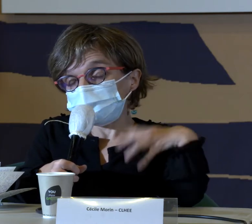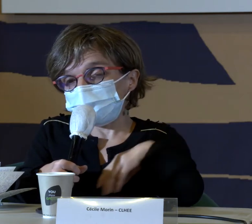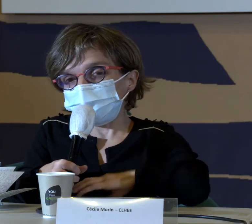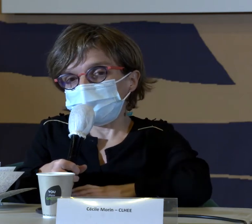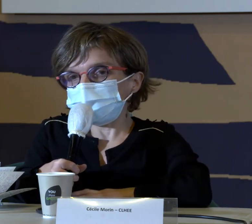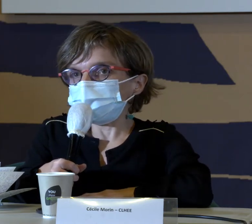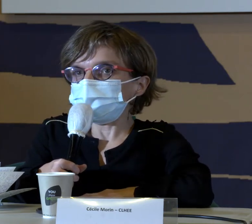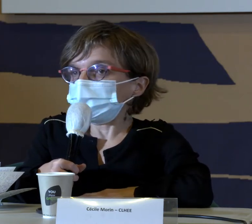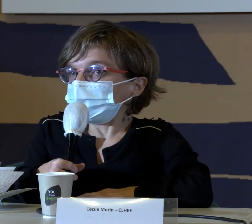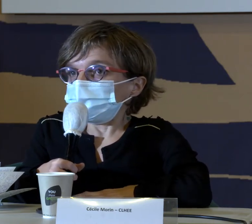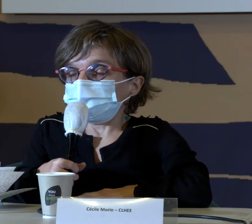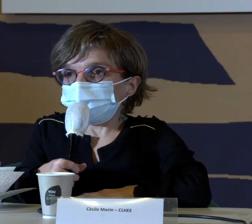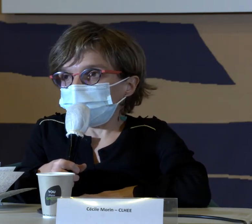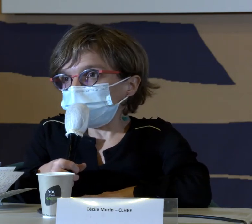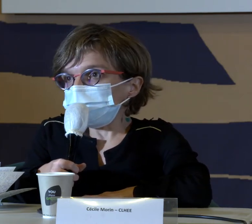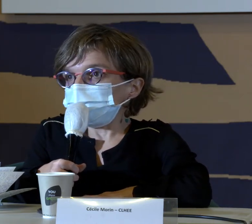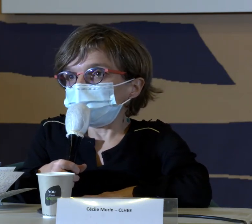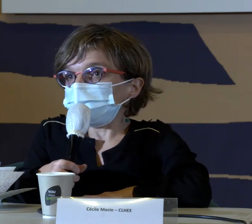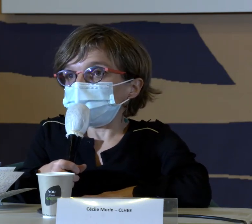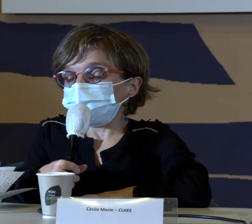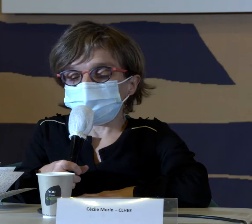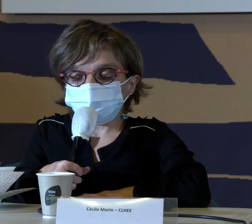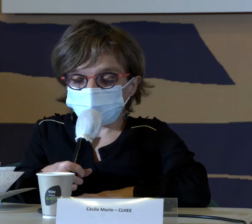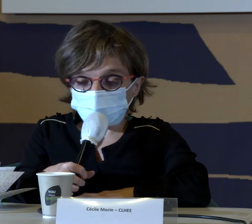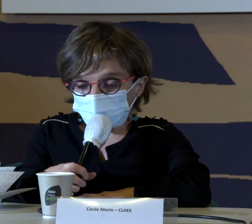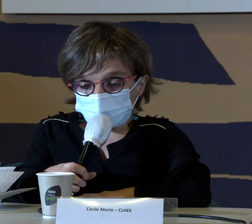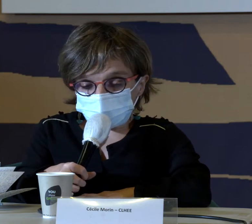usuelles, couramment employées, par exemple,